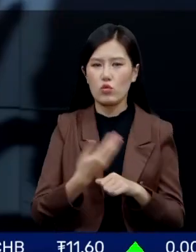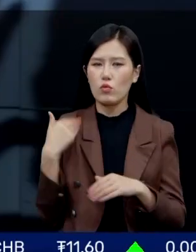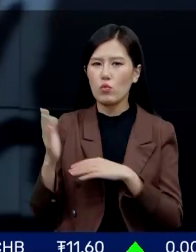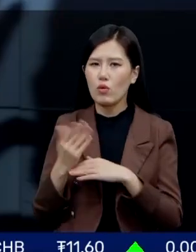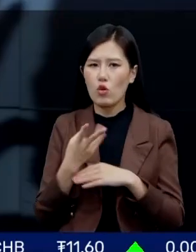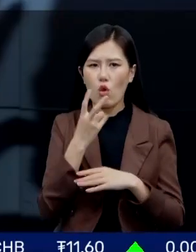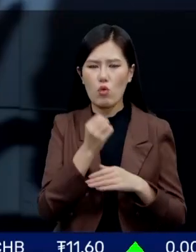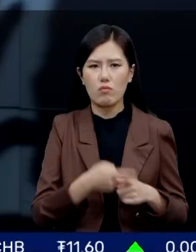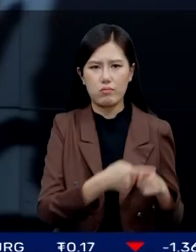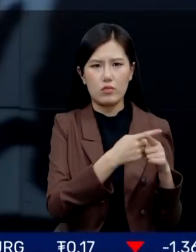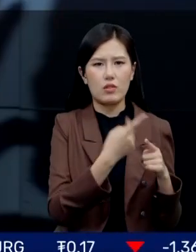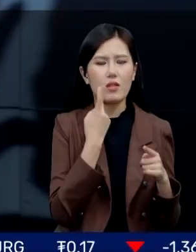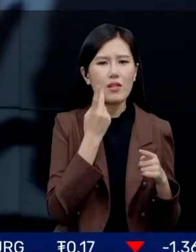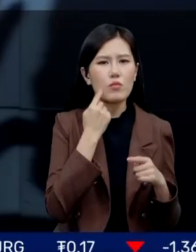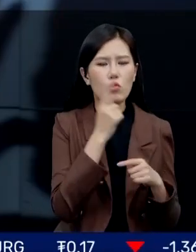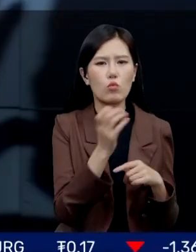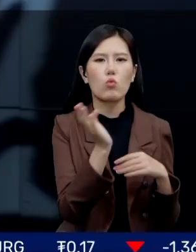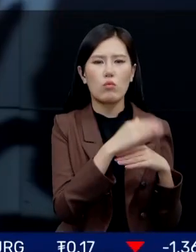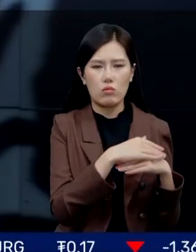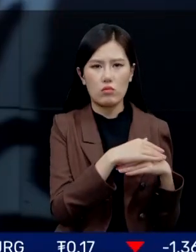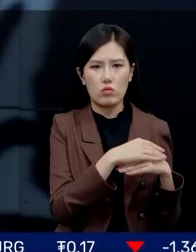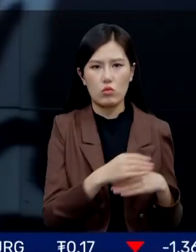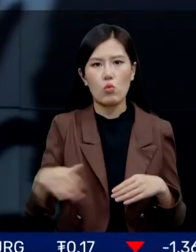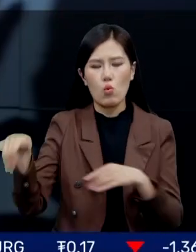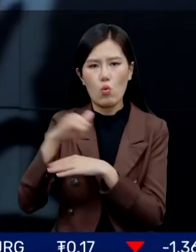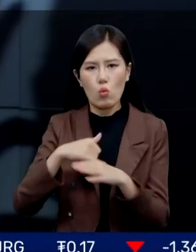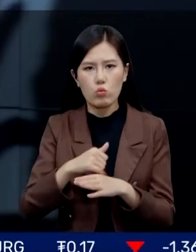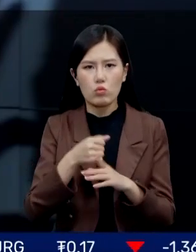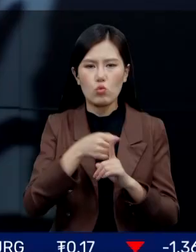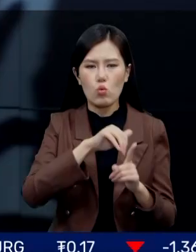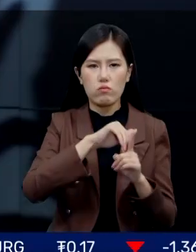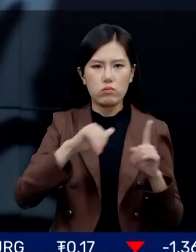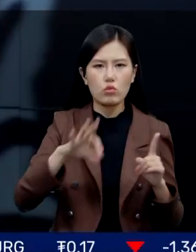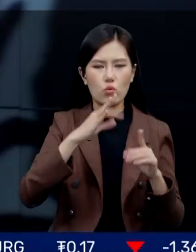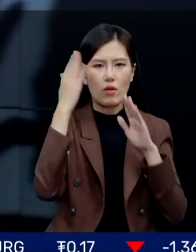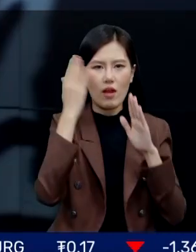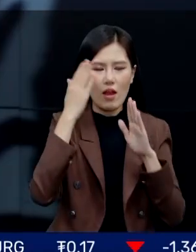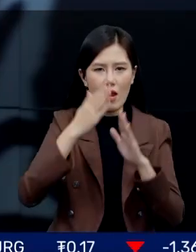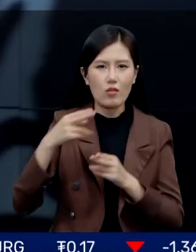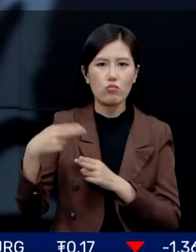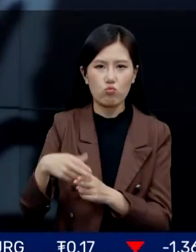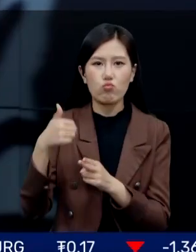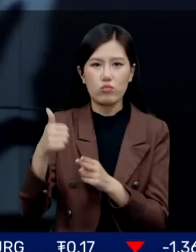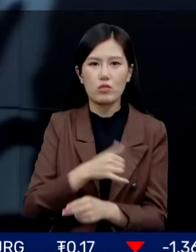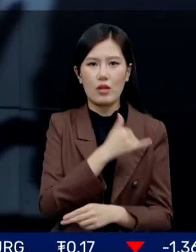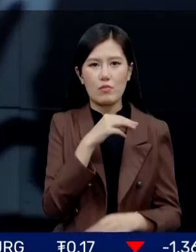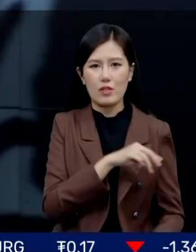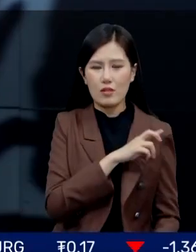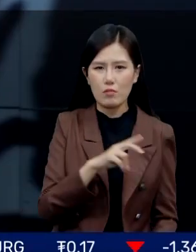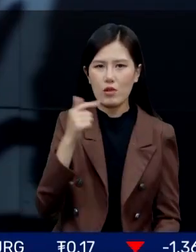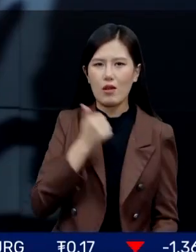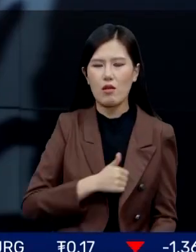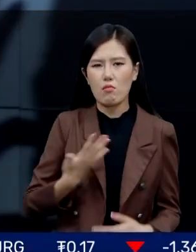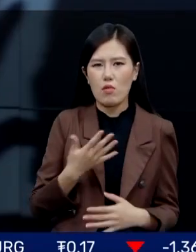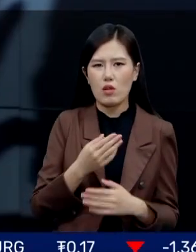нь эмэгтэйчүүд байгаа юм. Хэдийгээр хүчирхийллийн эсрэг төр засаг анхаарч бодлогын төвшөнд шийдвэр гаргаж байгаа ч зарим төрийн бас байгууллагууд шүүмжлэлтэй хандаж